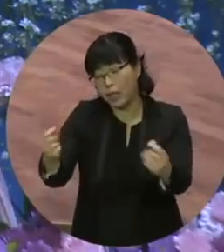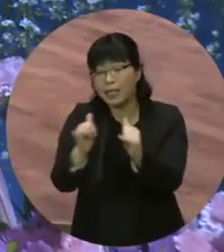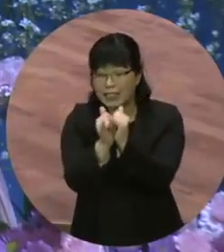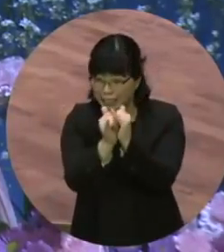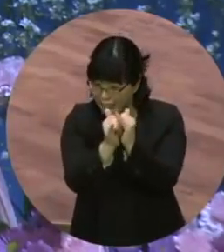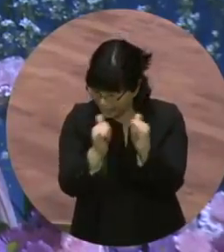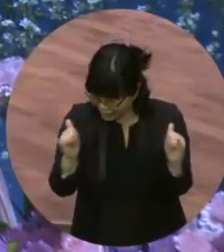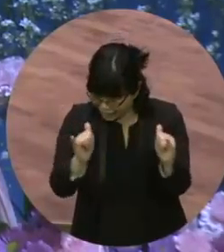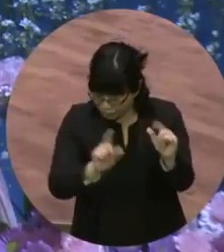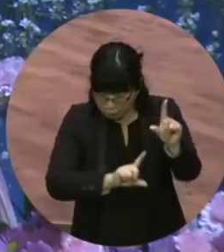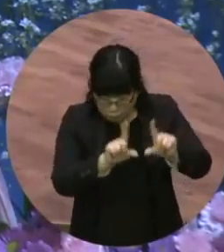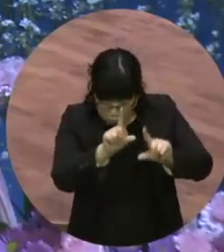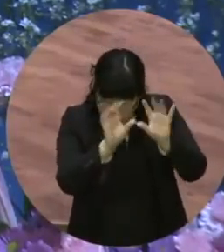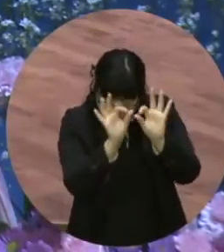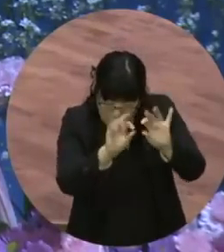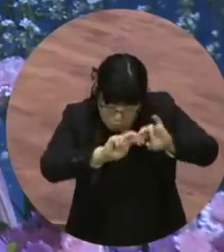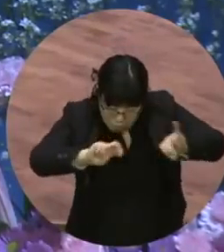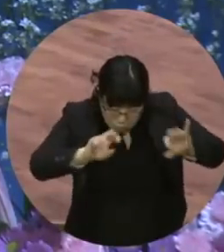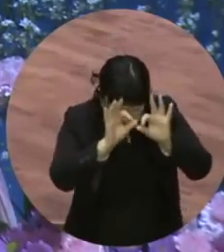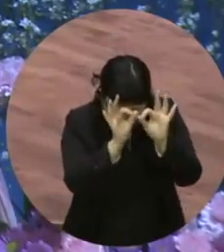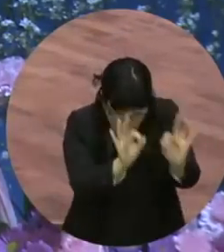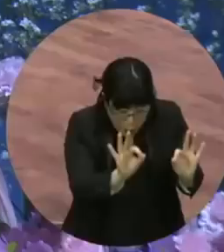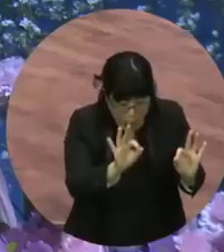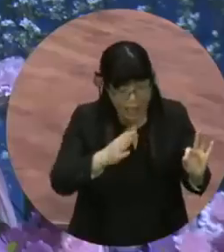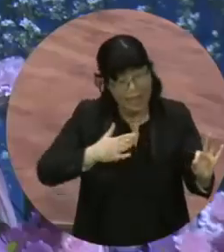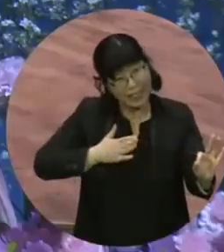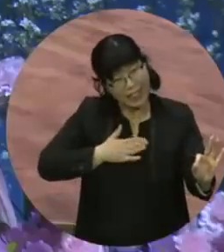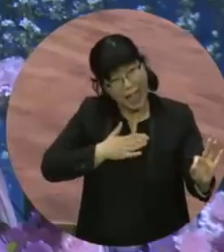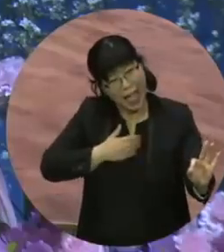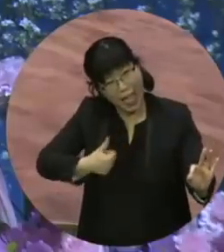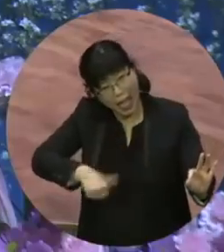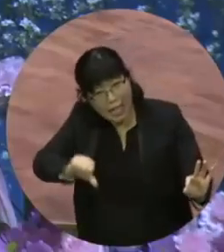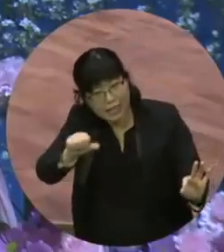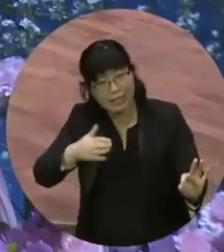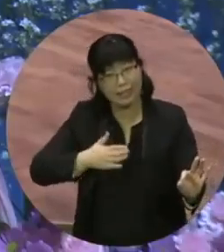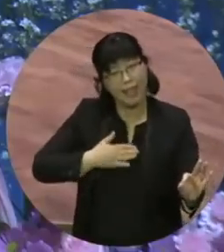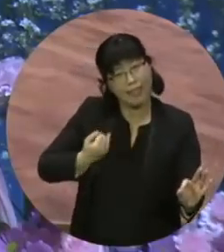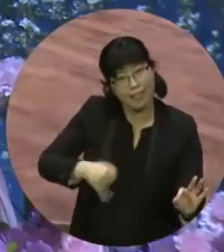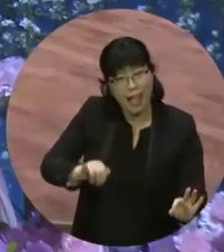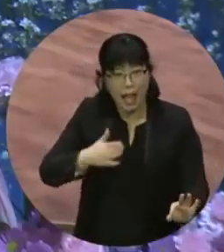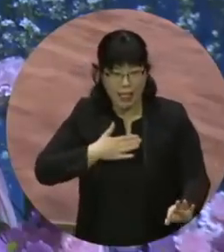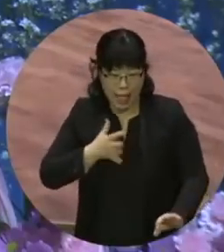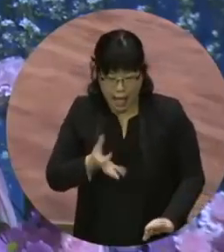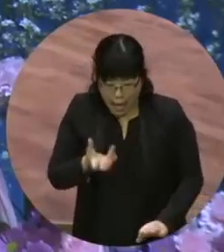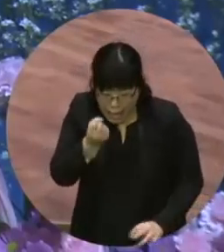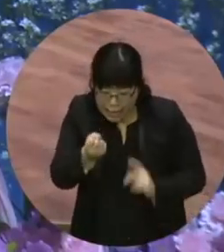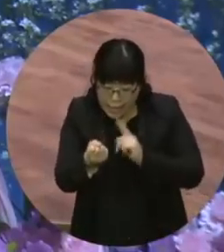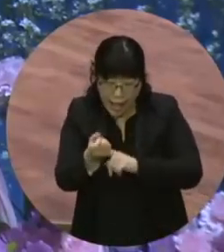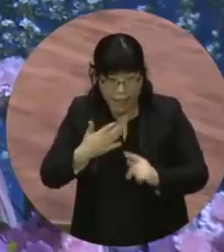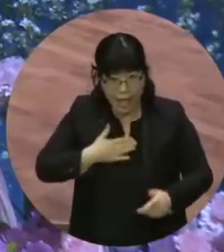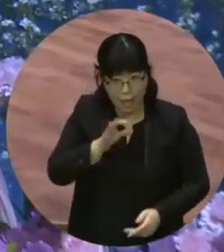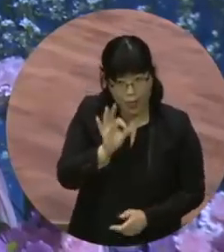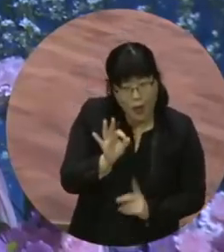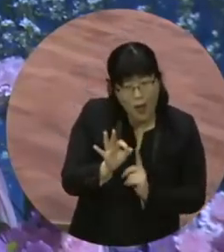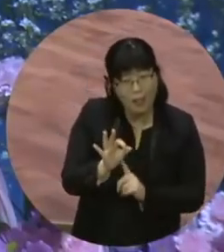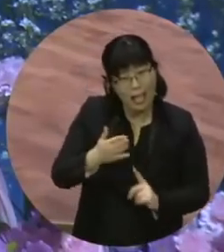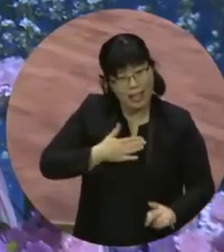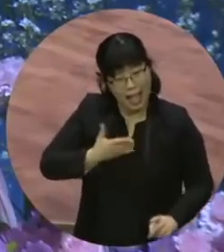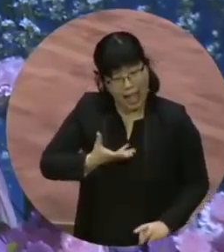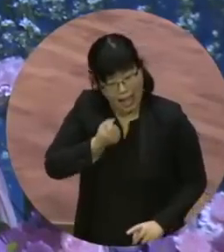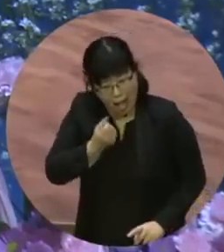자식, 자기 거 내 거, 내 거, 주로 뭐 돈이지요, 뭐 돈. 내 거, 요거 있어요, 내 거,